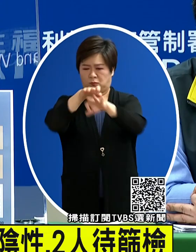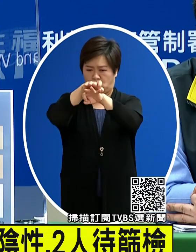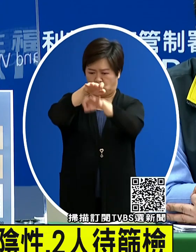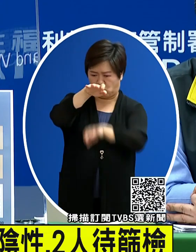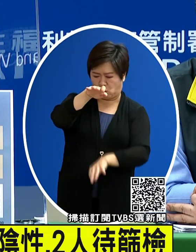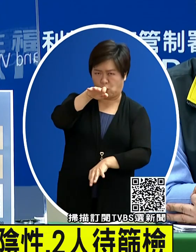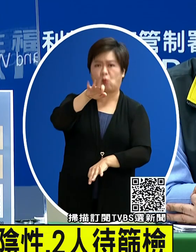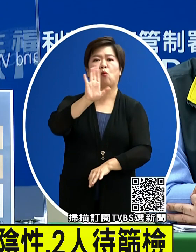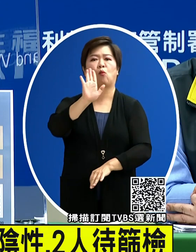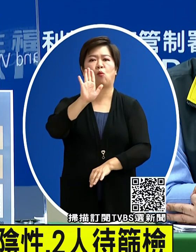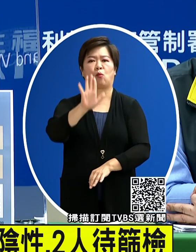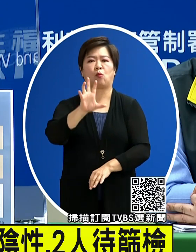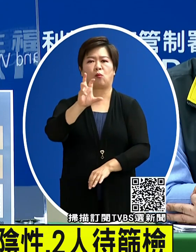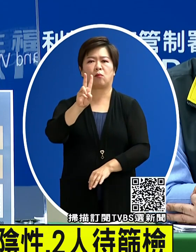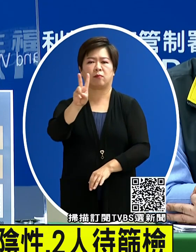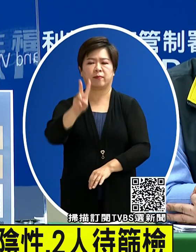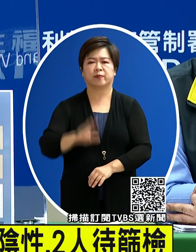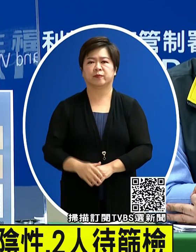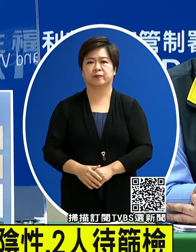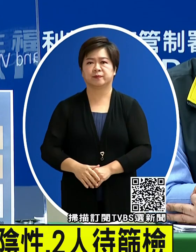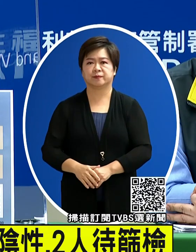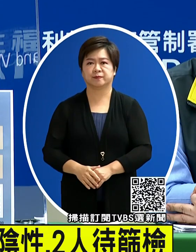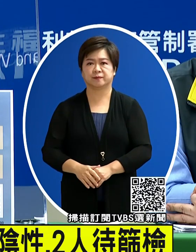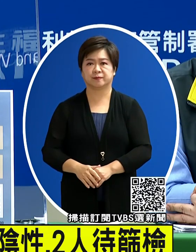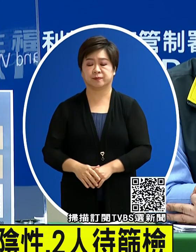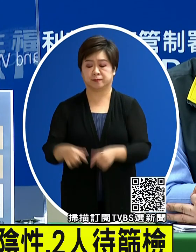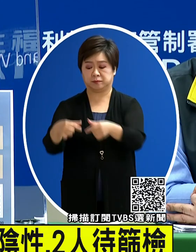名单。那领了